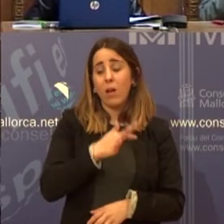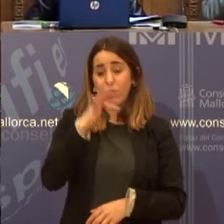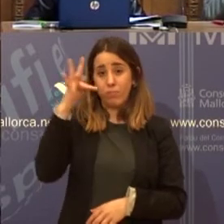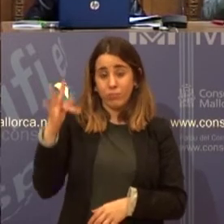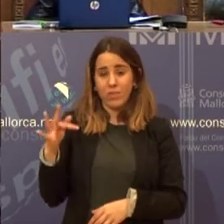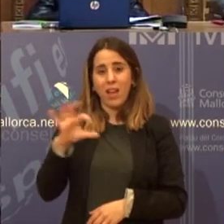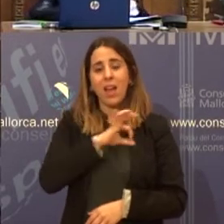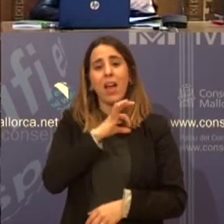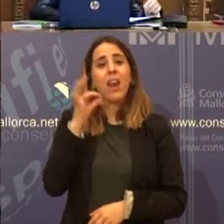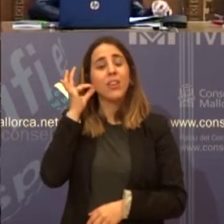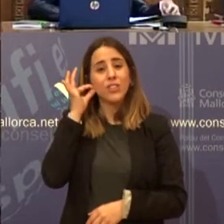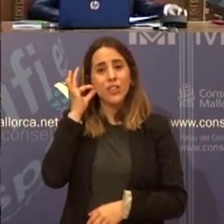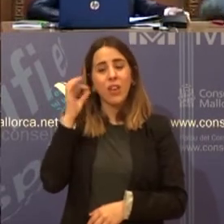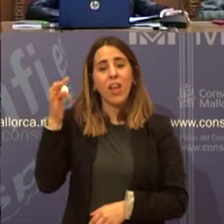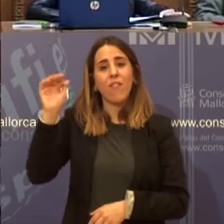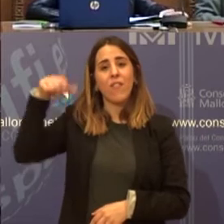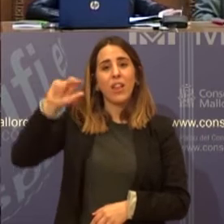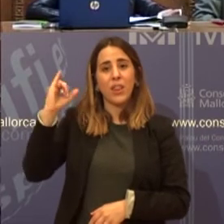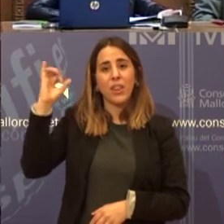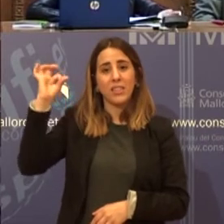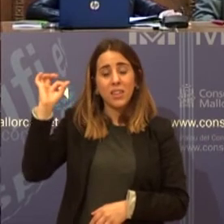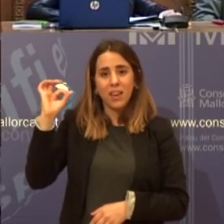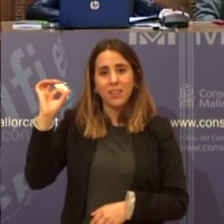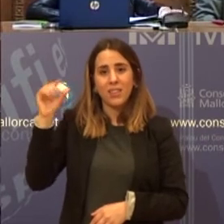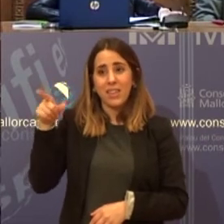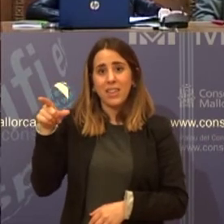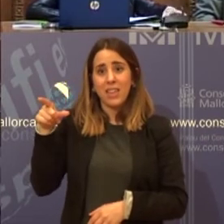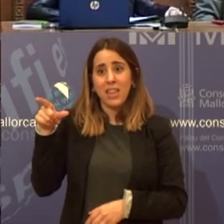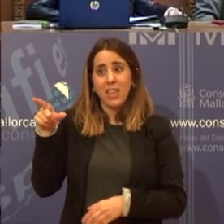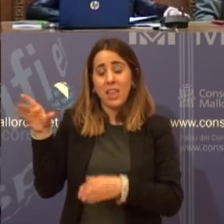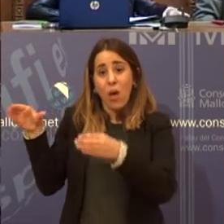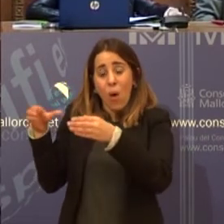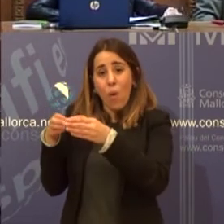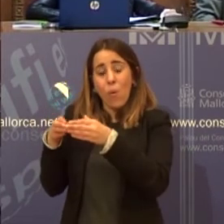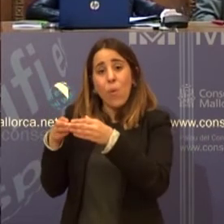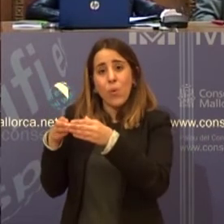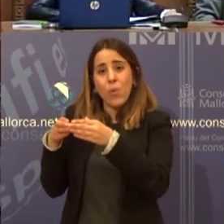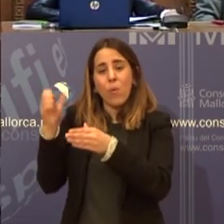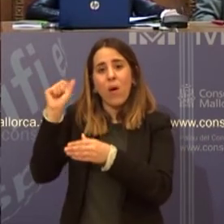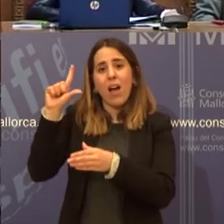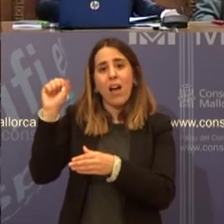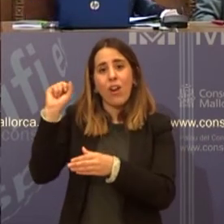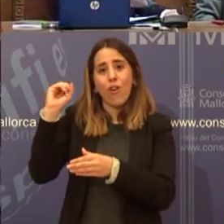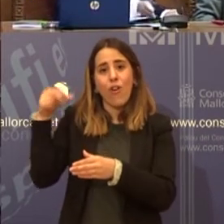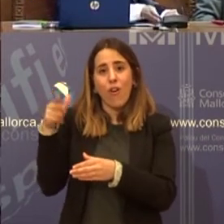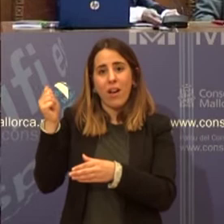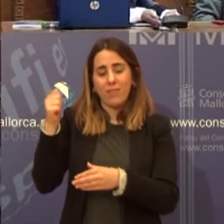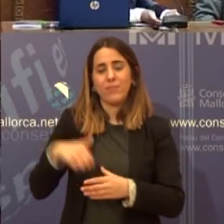Intervendrà a continuació la senyora Francisca Estrany, d'Aloha Mental Aritmètic, que és una de les coautores del